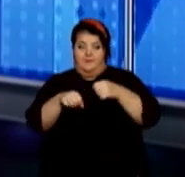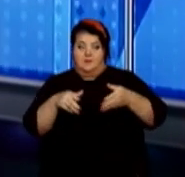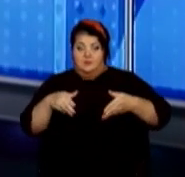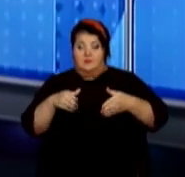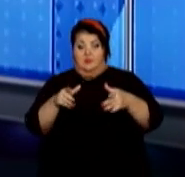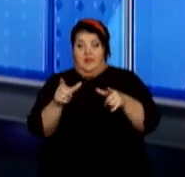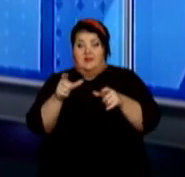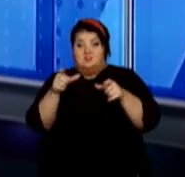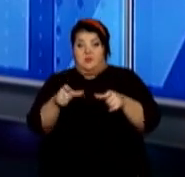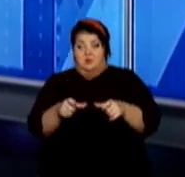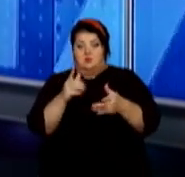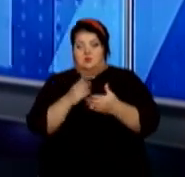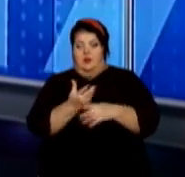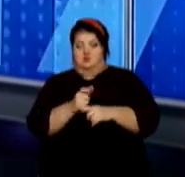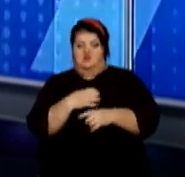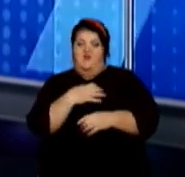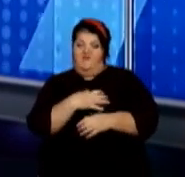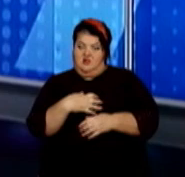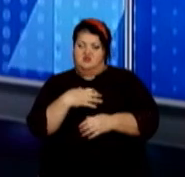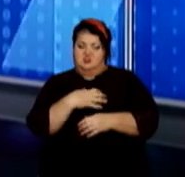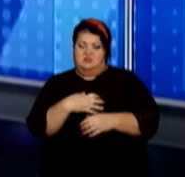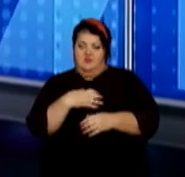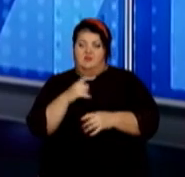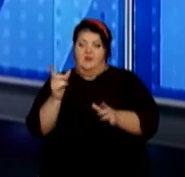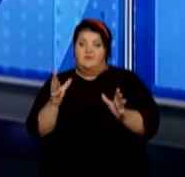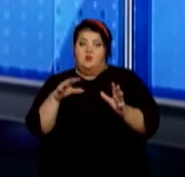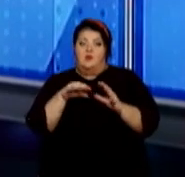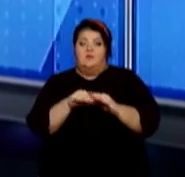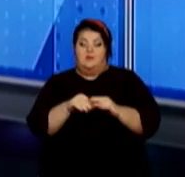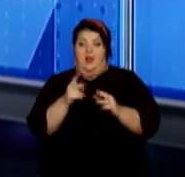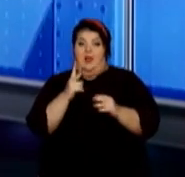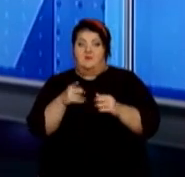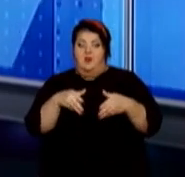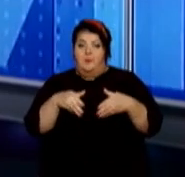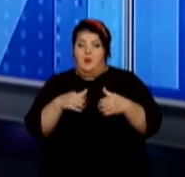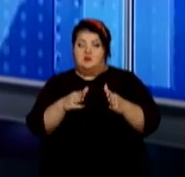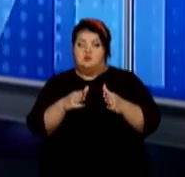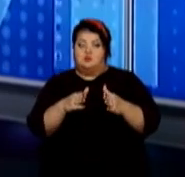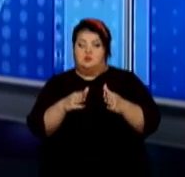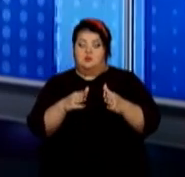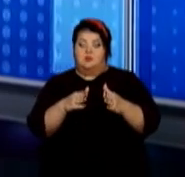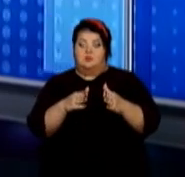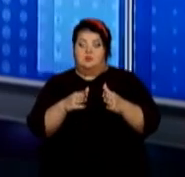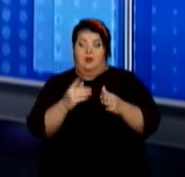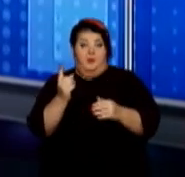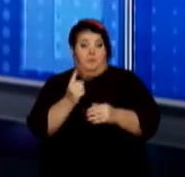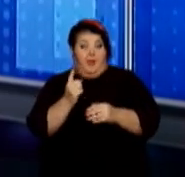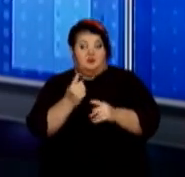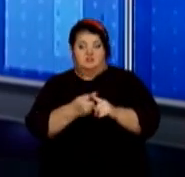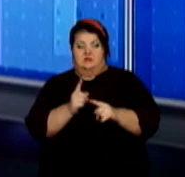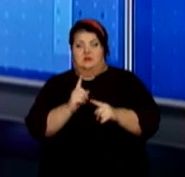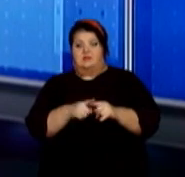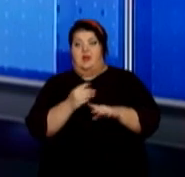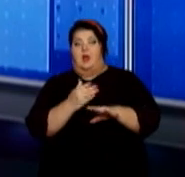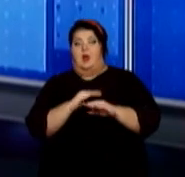шматочок він є дуже важливий. Тому що в нього вливаються одразу два маршрути, магістральні маршрути. Перше – це